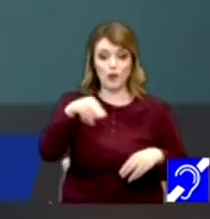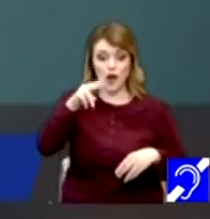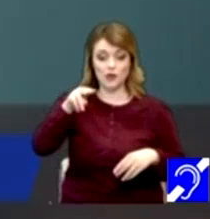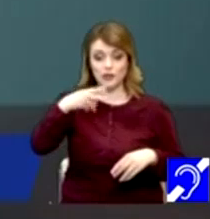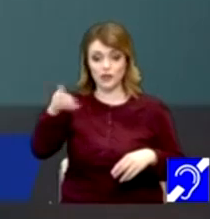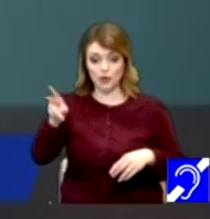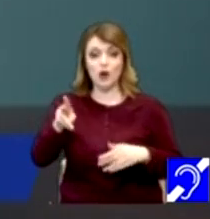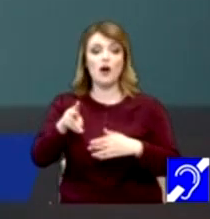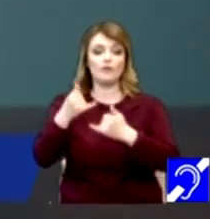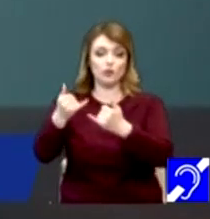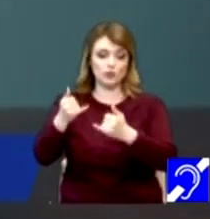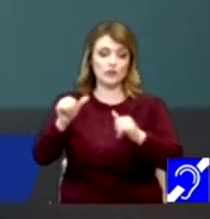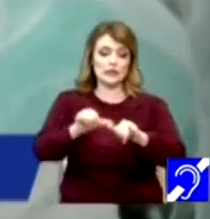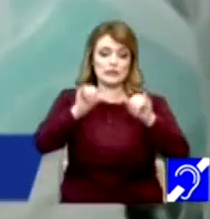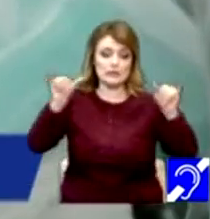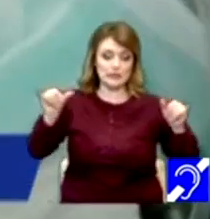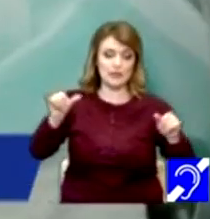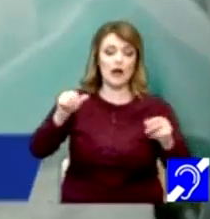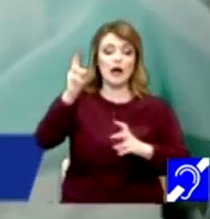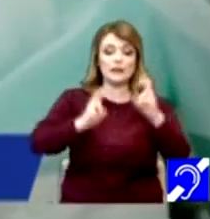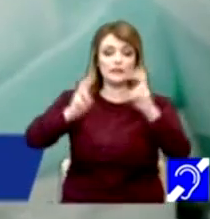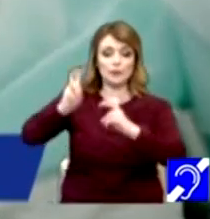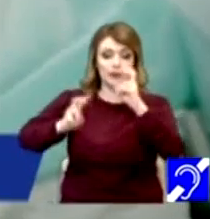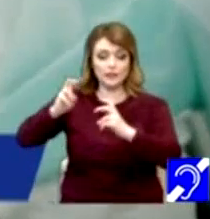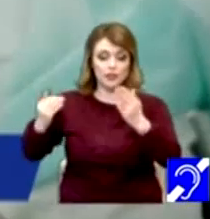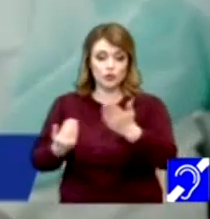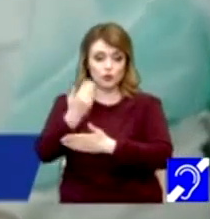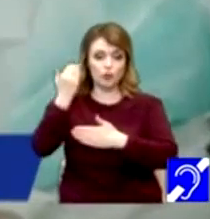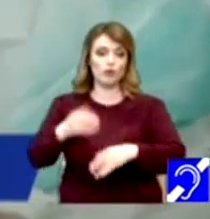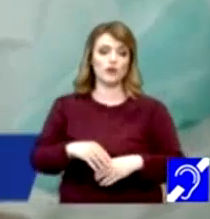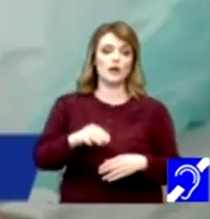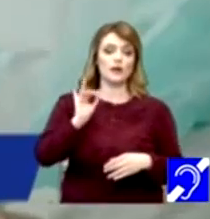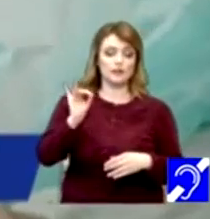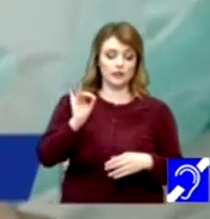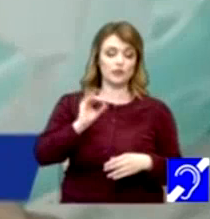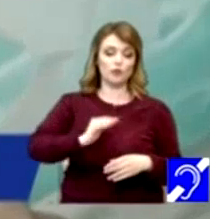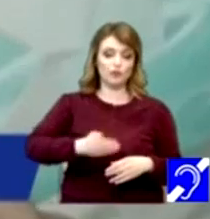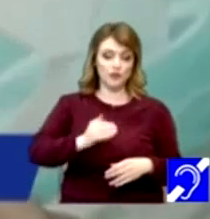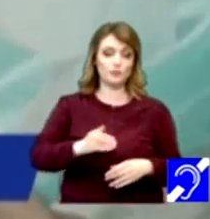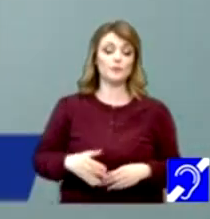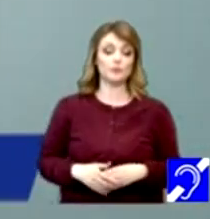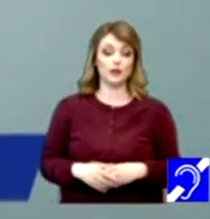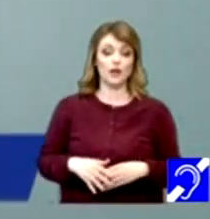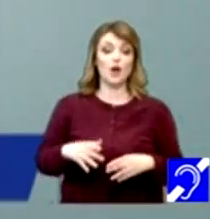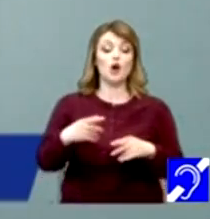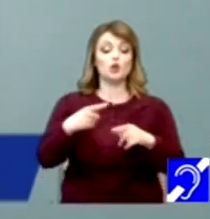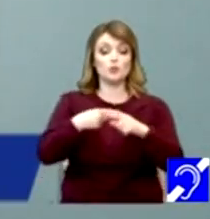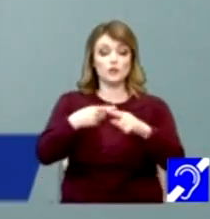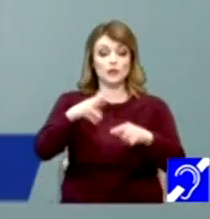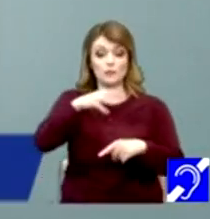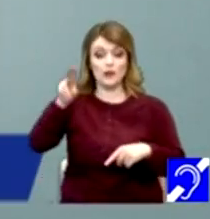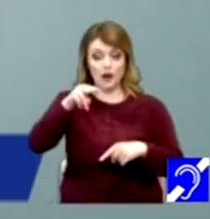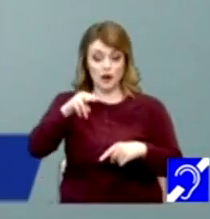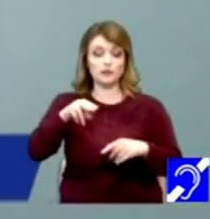de euro va contribui la extinderea întreprinderilor noi și a IMM-urilor inovatoare cu potențial sporit. Peste jumătate de miliard